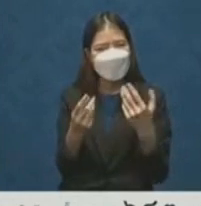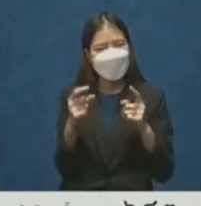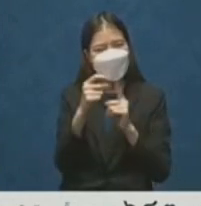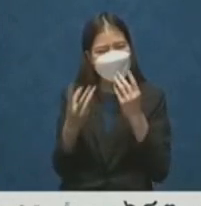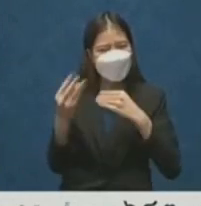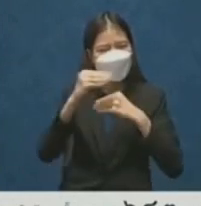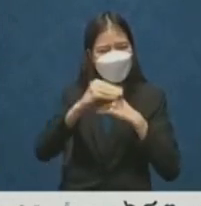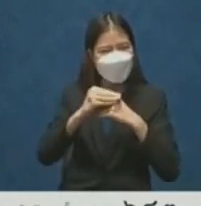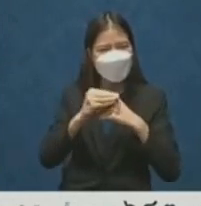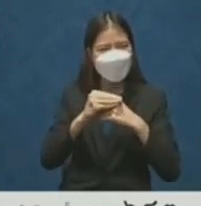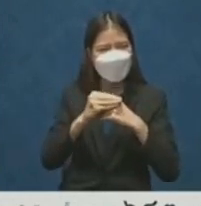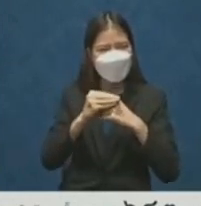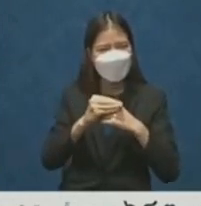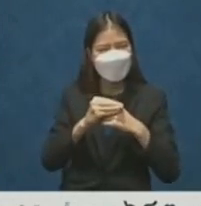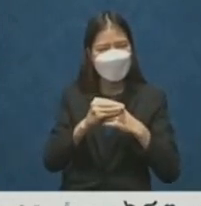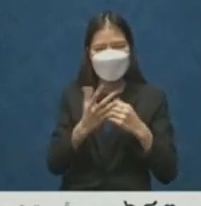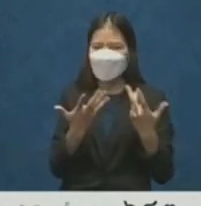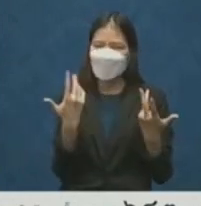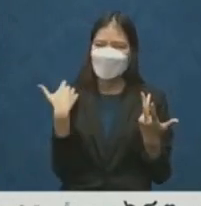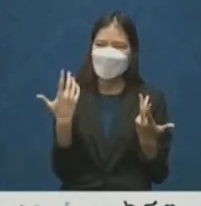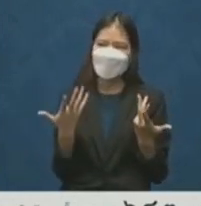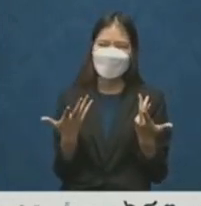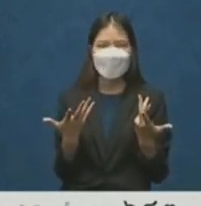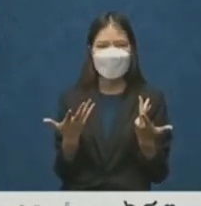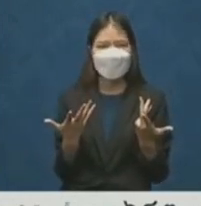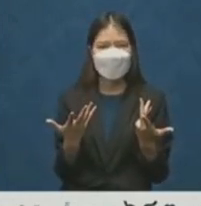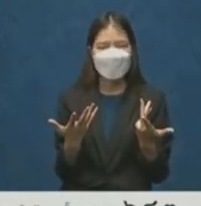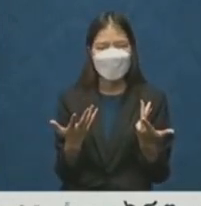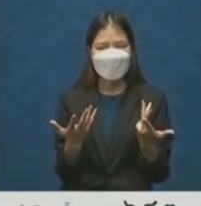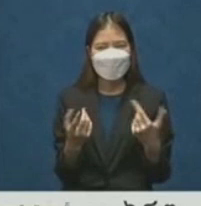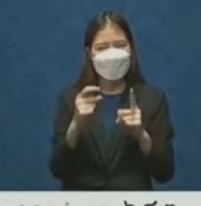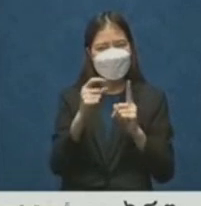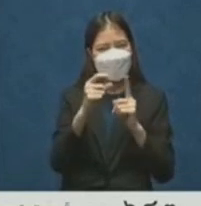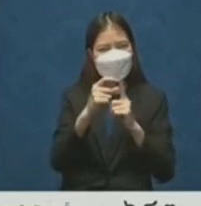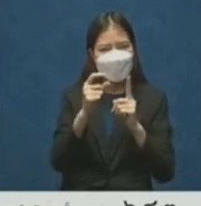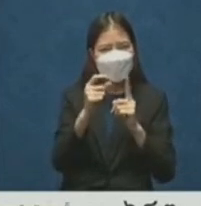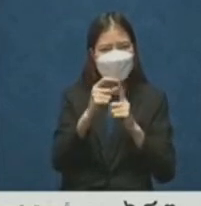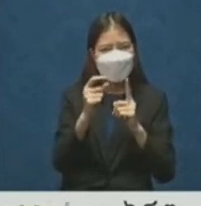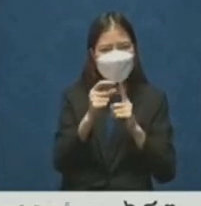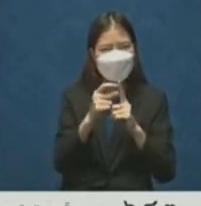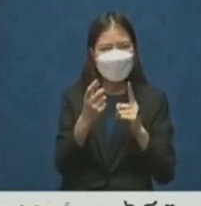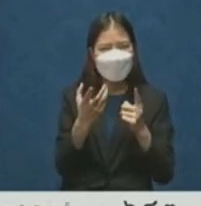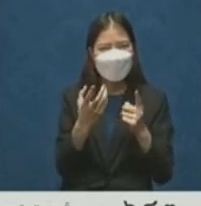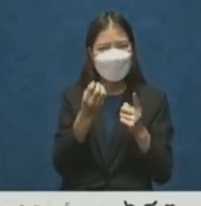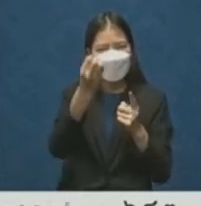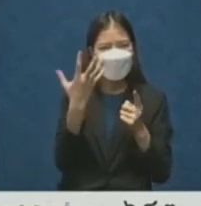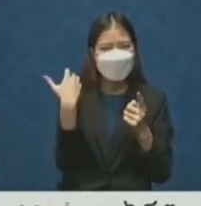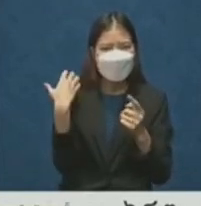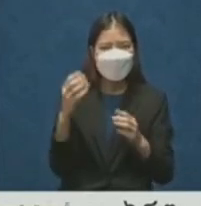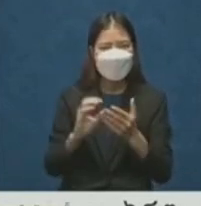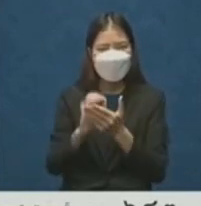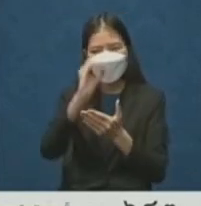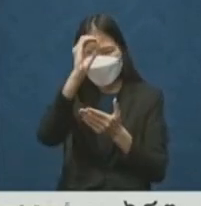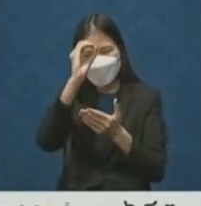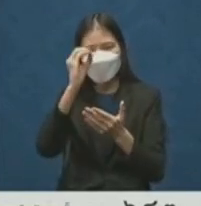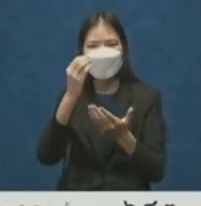เป็นการเติมข้อความที่เกินความจำเป็นนะฮะจะเรียกว่าเฟ้อเกินไปที่ไม่ควรจะต้องมาอยู่ตรงนี้เ